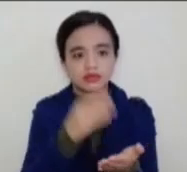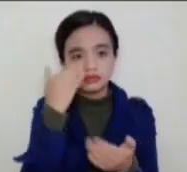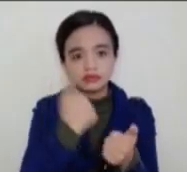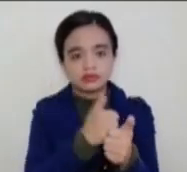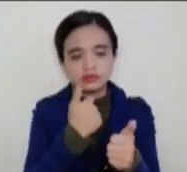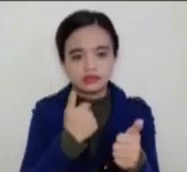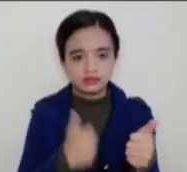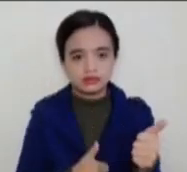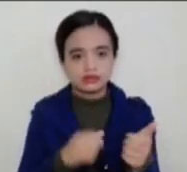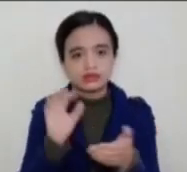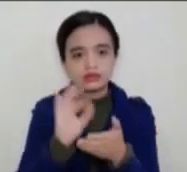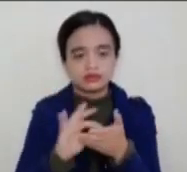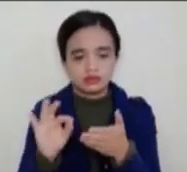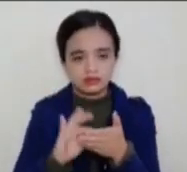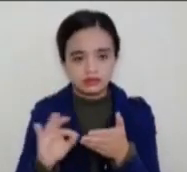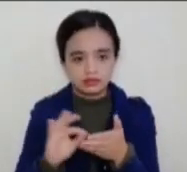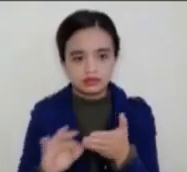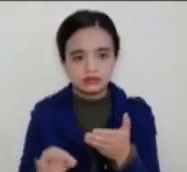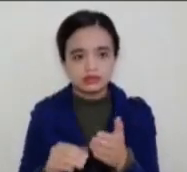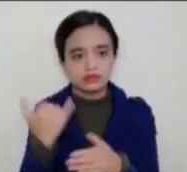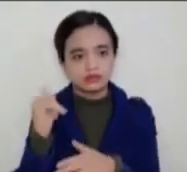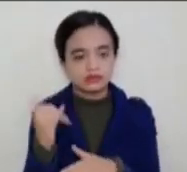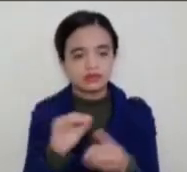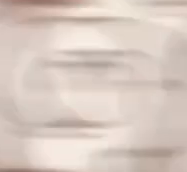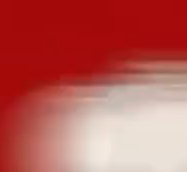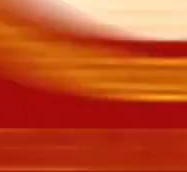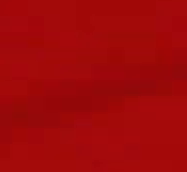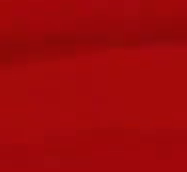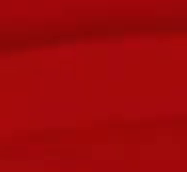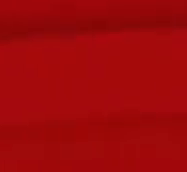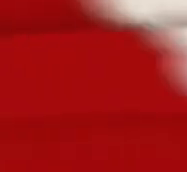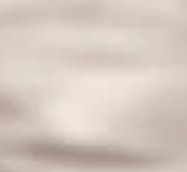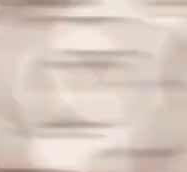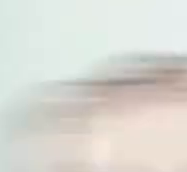financial disruption. Yellow at 5 ang swerte kay Year of the Snake.